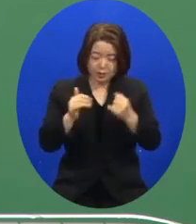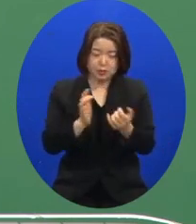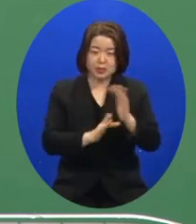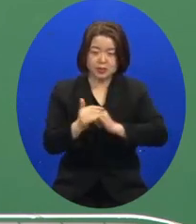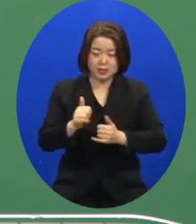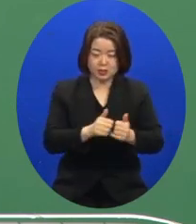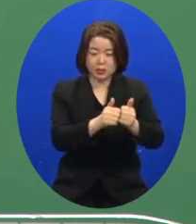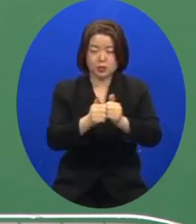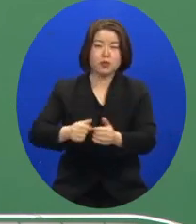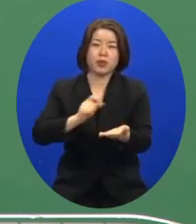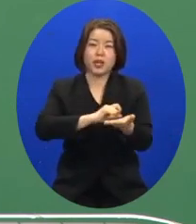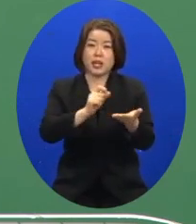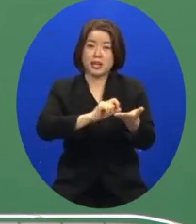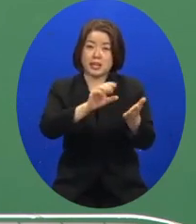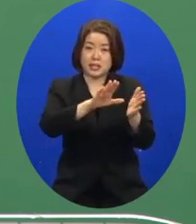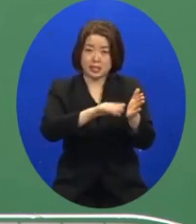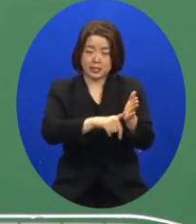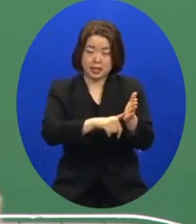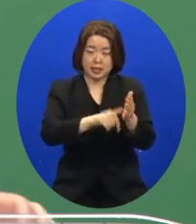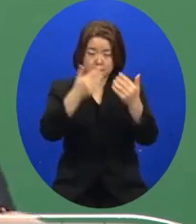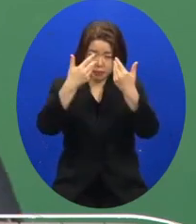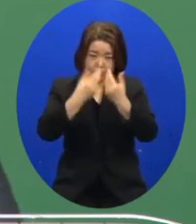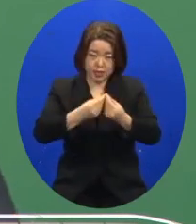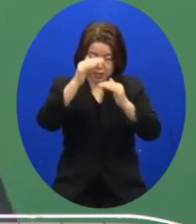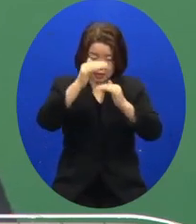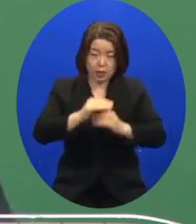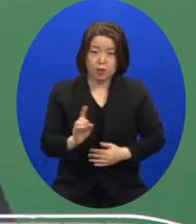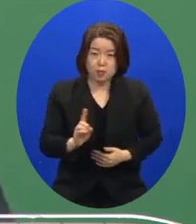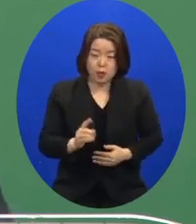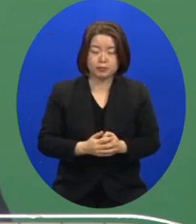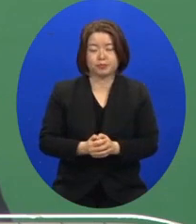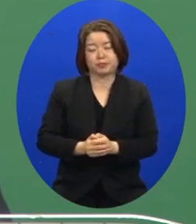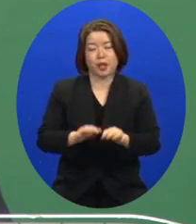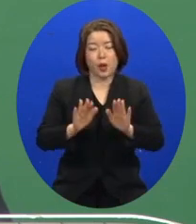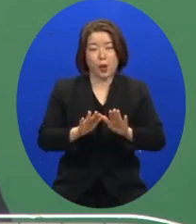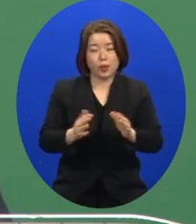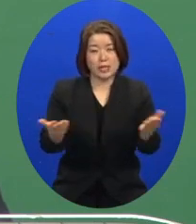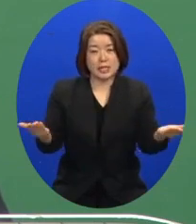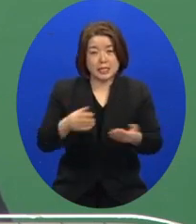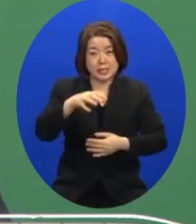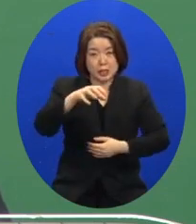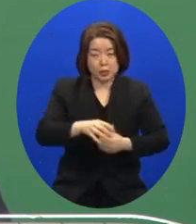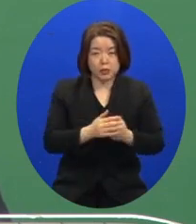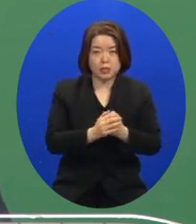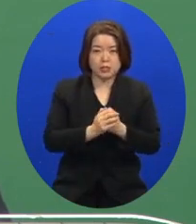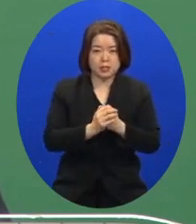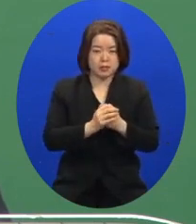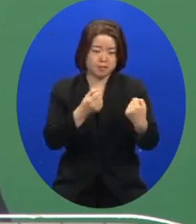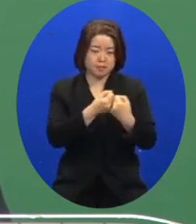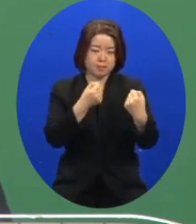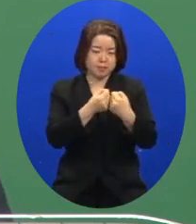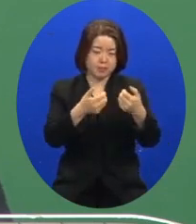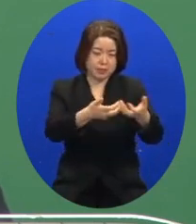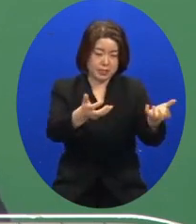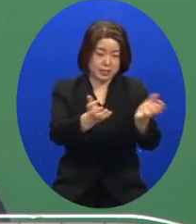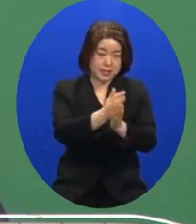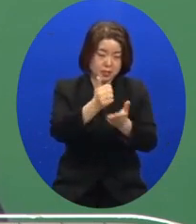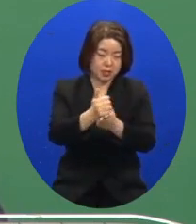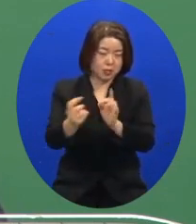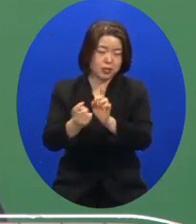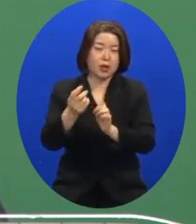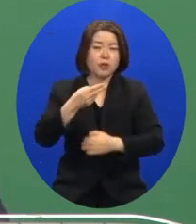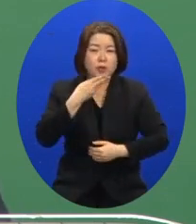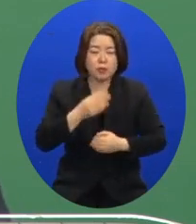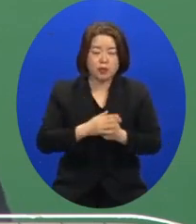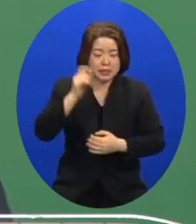동행 일기에서 이렇게 쓰셨어요. 오늘은 직장에서 팀장과 다투지 않았습니다. 새벽 기도